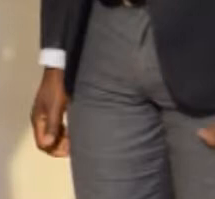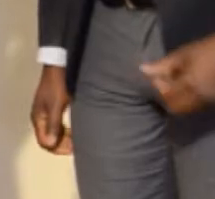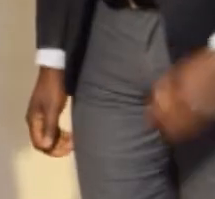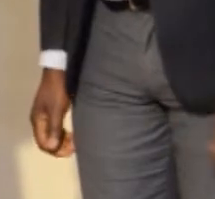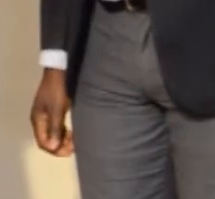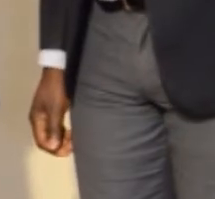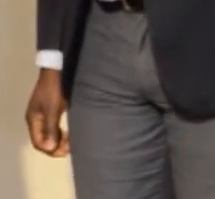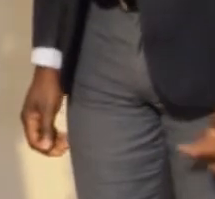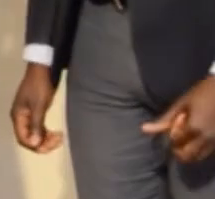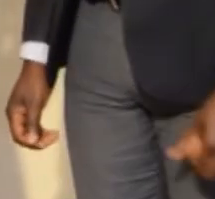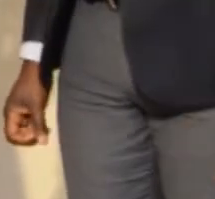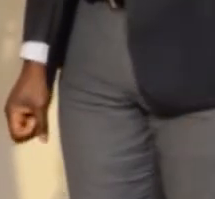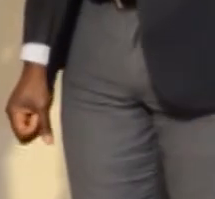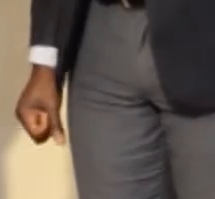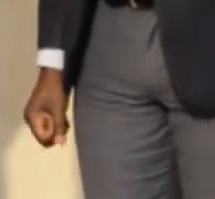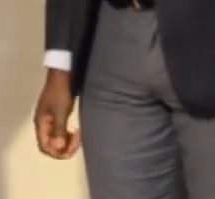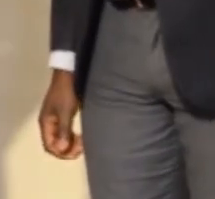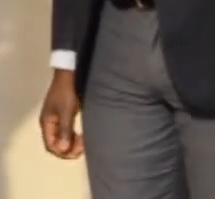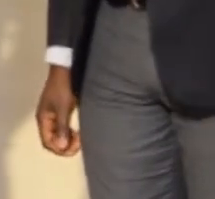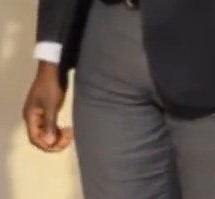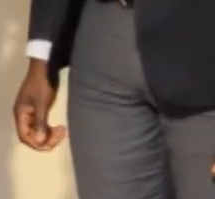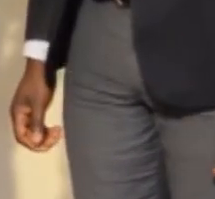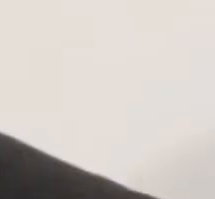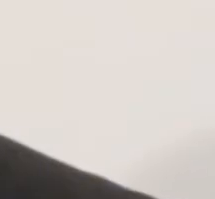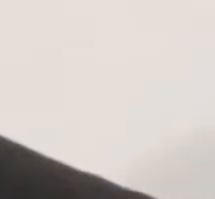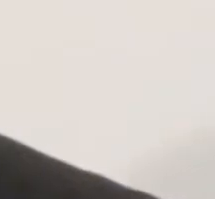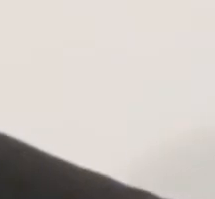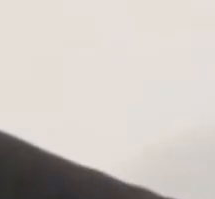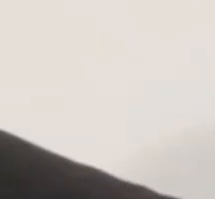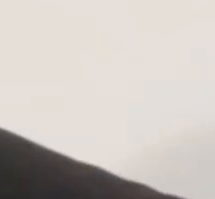Alleluia, Unde ari pam siwo.